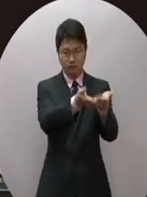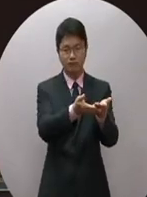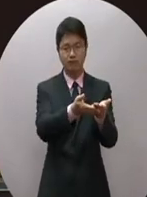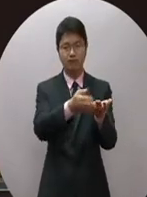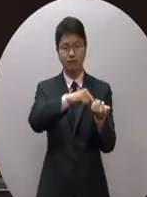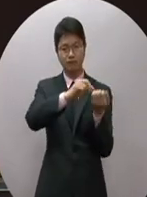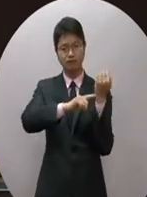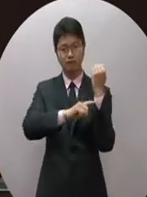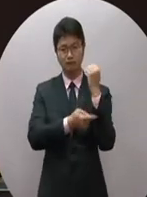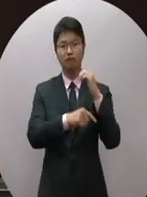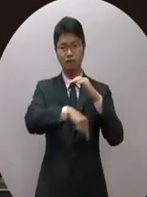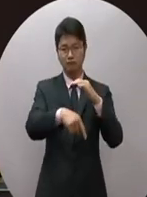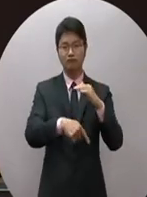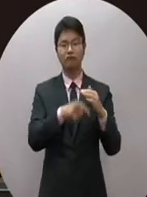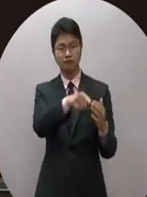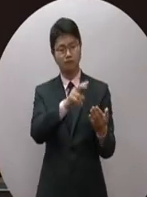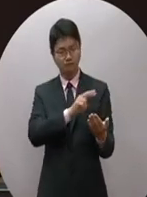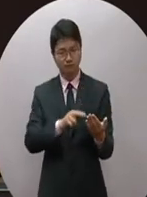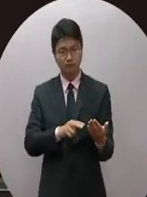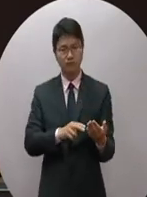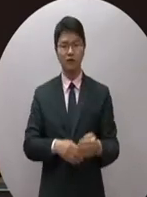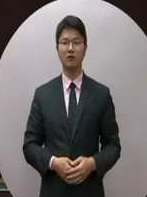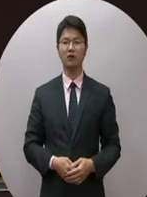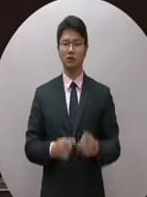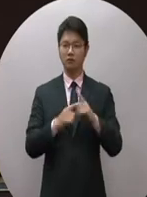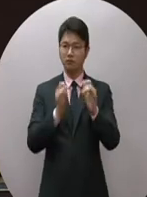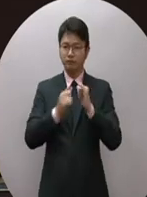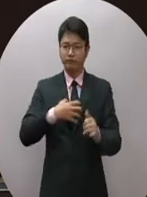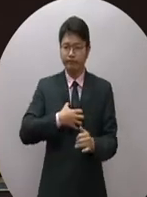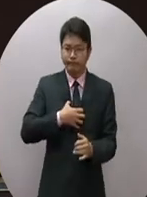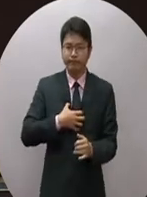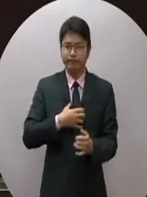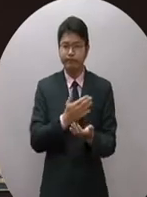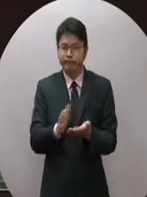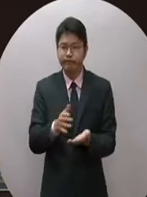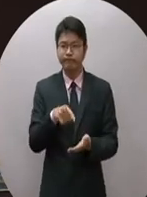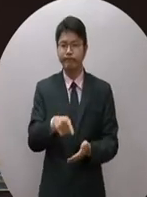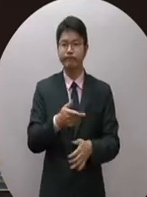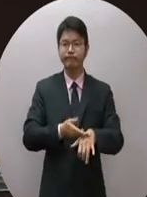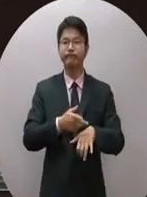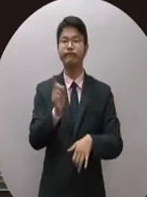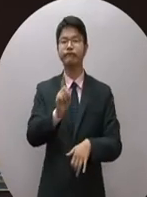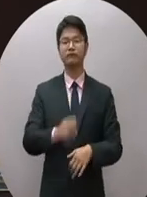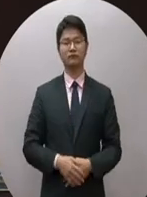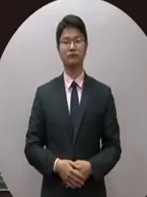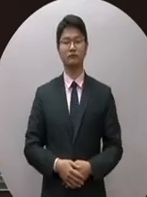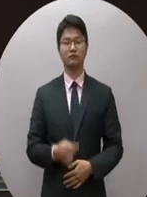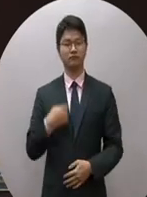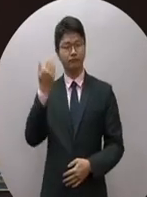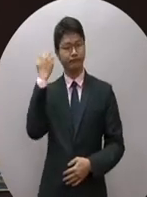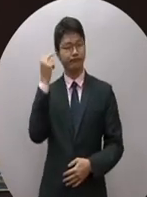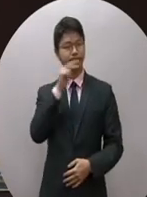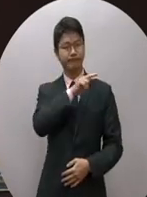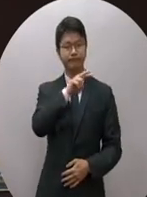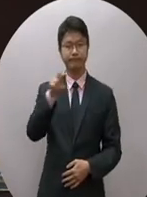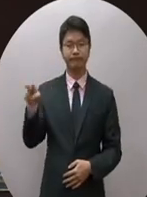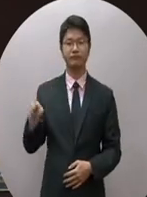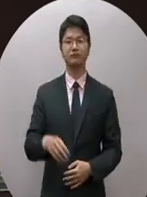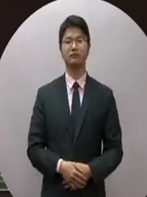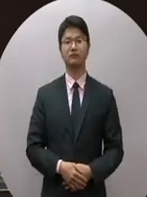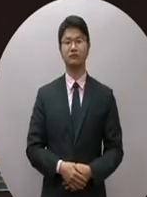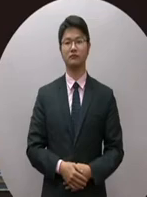请指教怎么平民愿。比如我们看到过去，为